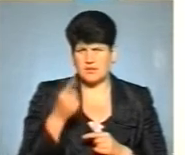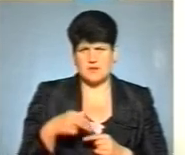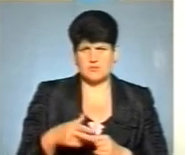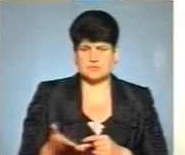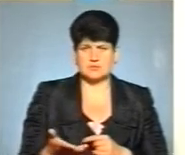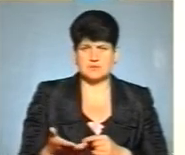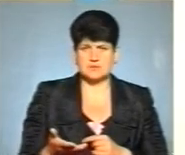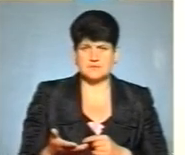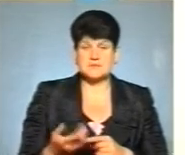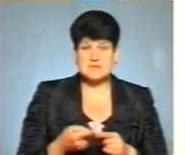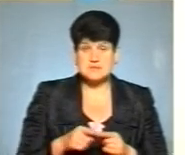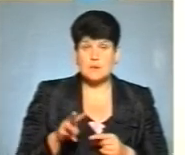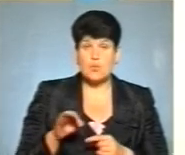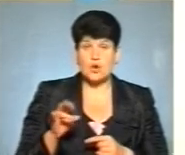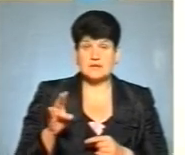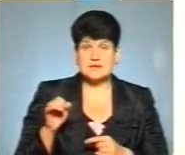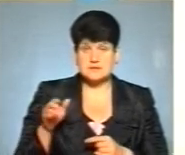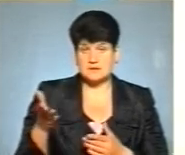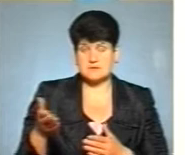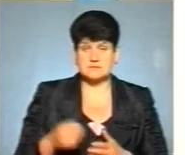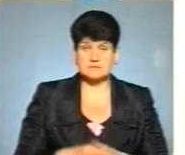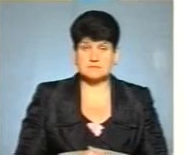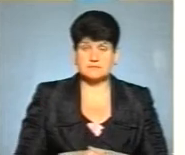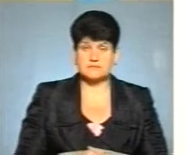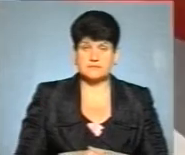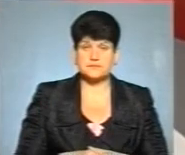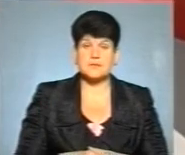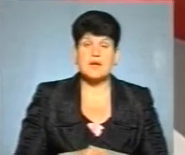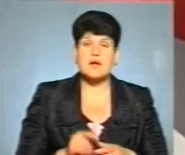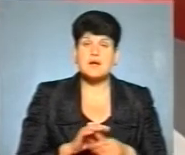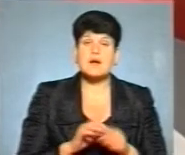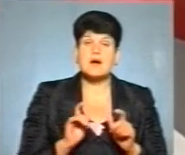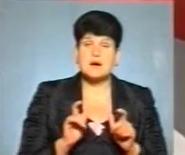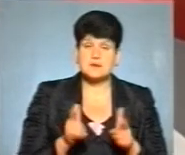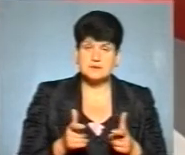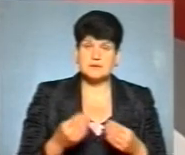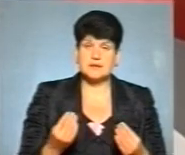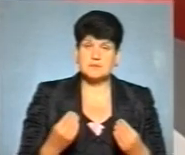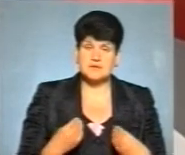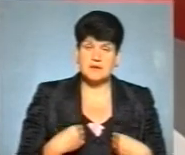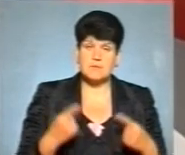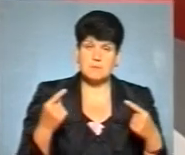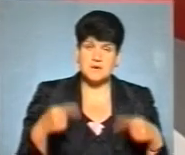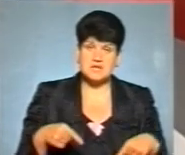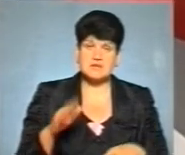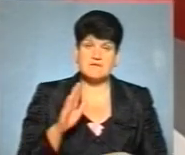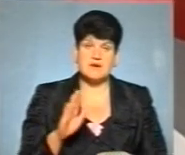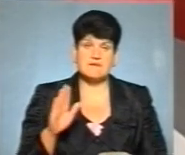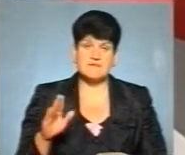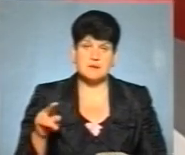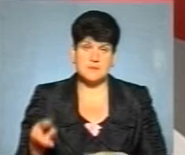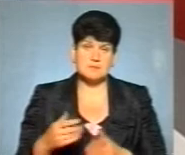от Монастириські, які люди, так. Стосовно карантину. Карантин, окрім всього, нам дав падіння ВВП в першому кварталі